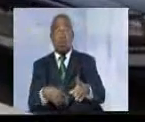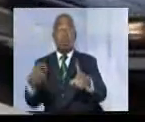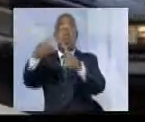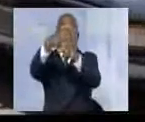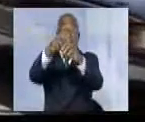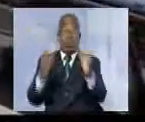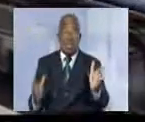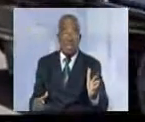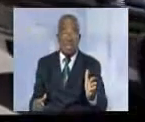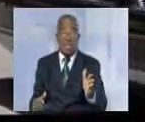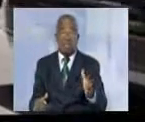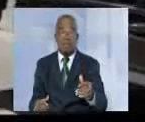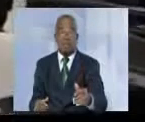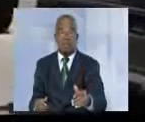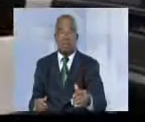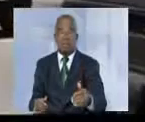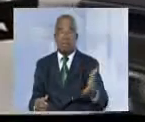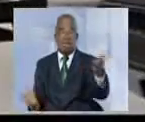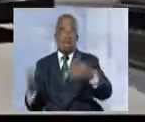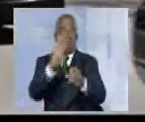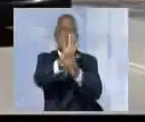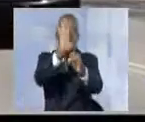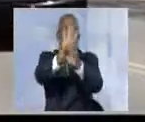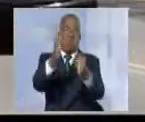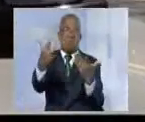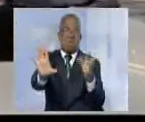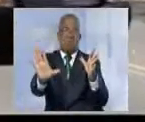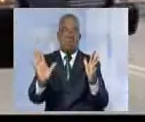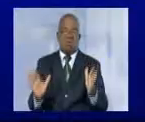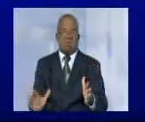tchétchène qui a fait 3 morts et plus de 200 blessés.